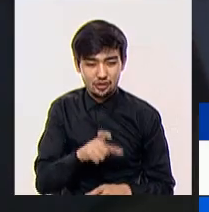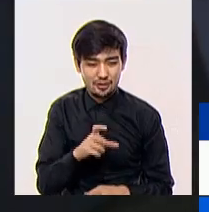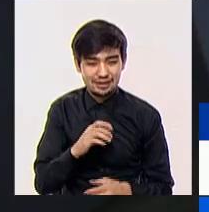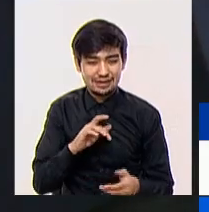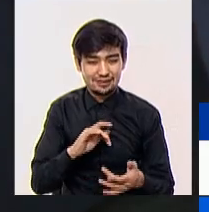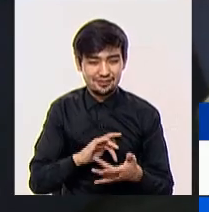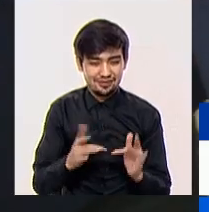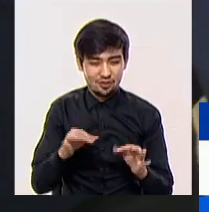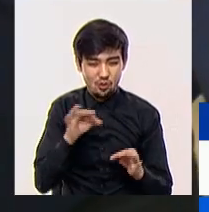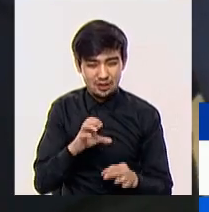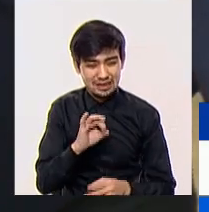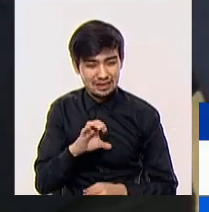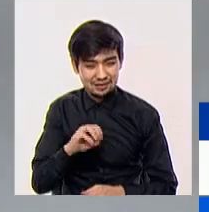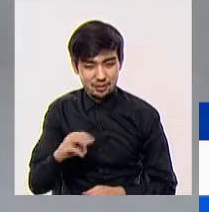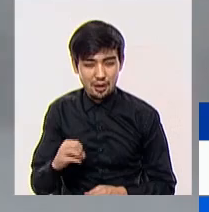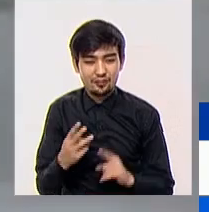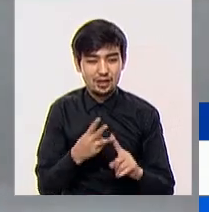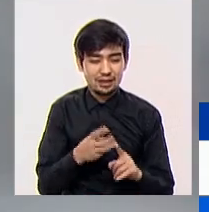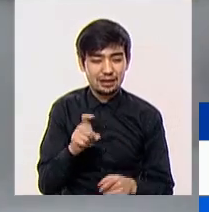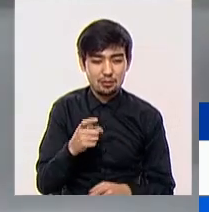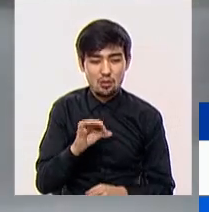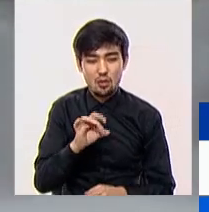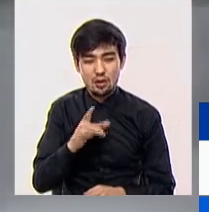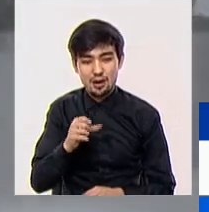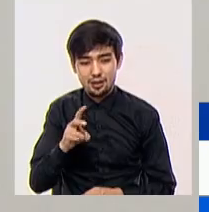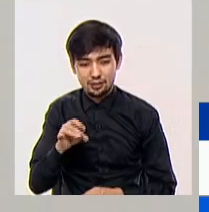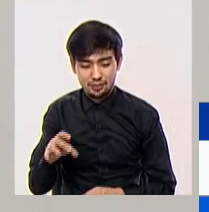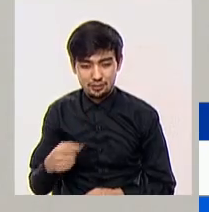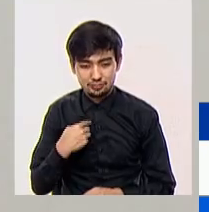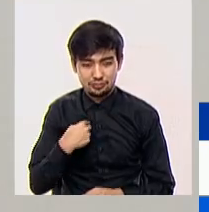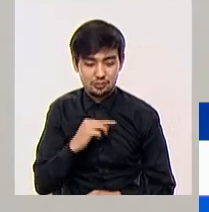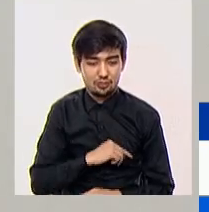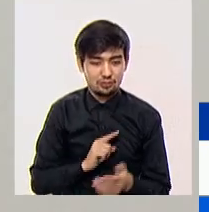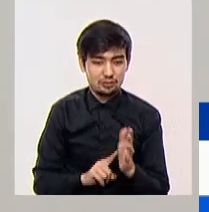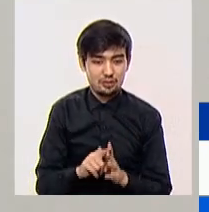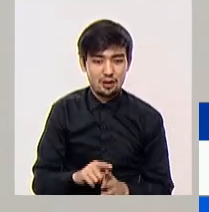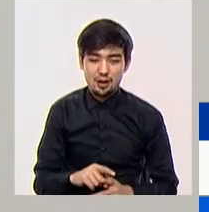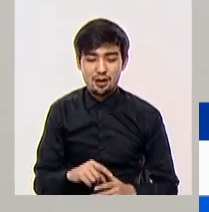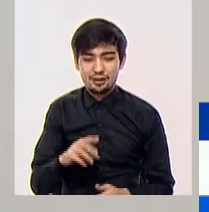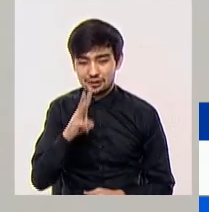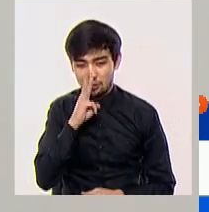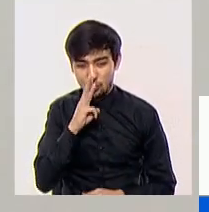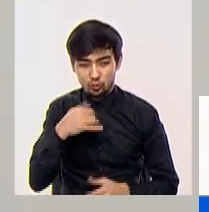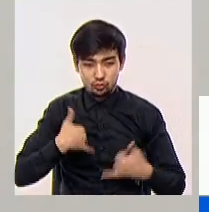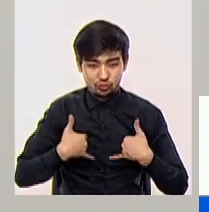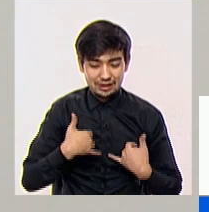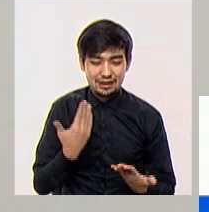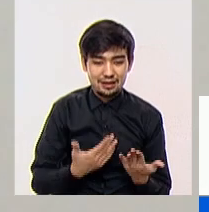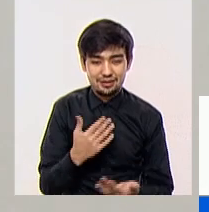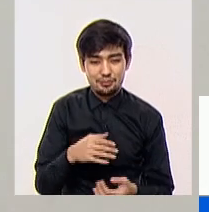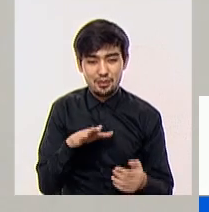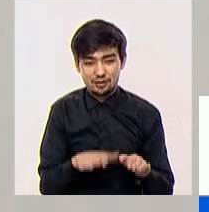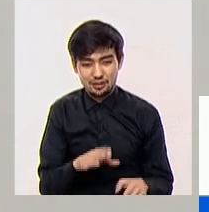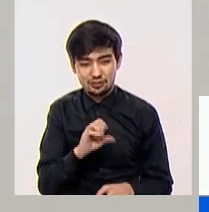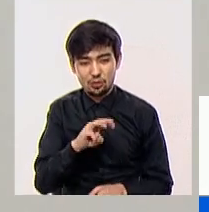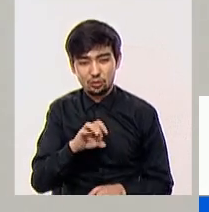И только третья специализация, химико-органика, стала его профессией. Зарплата учителя или младшего научного сотрудника,